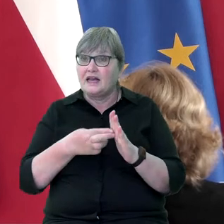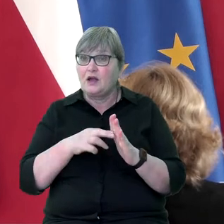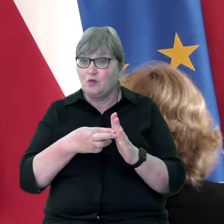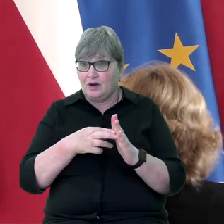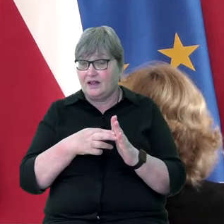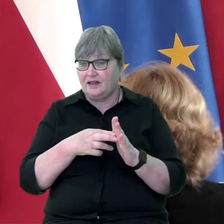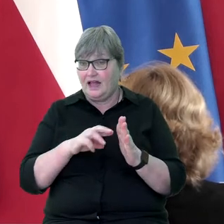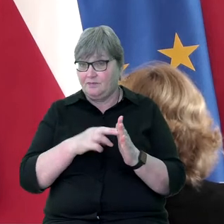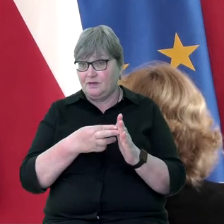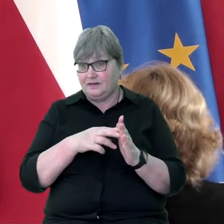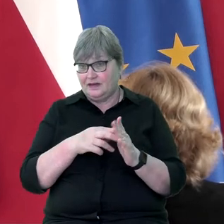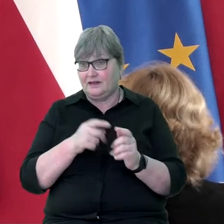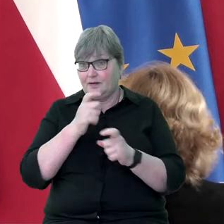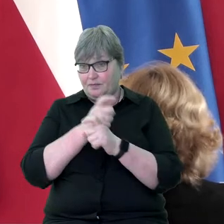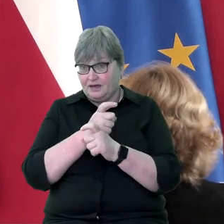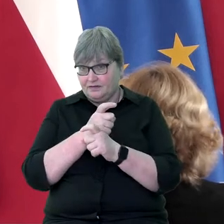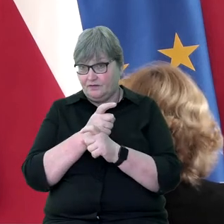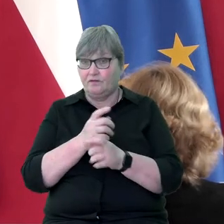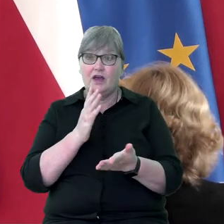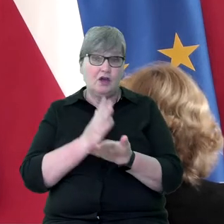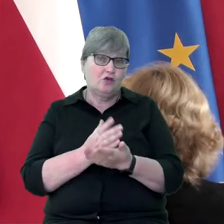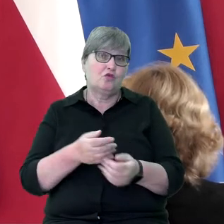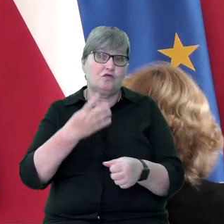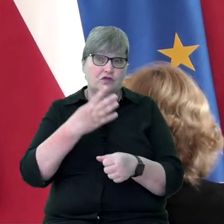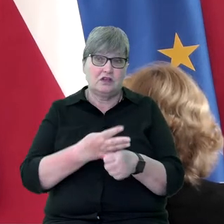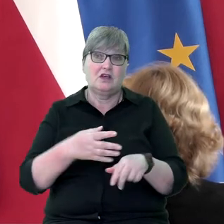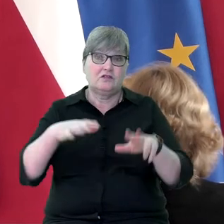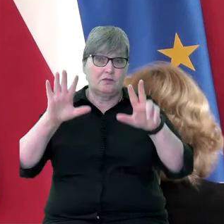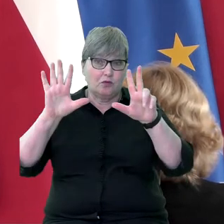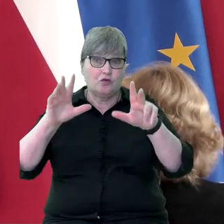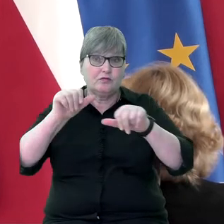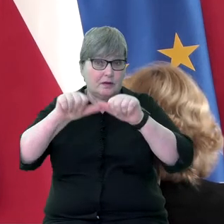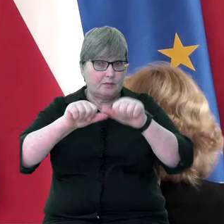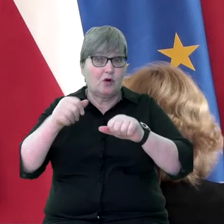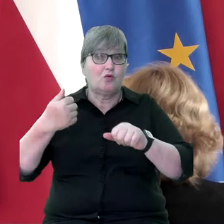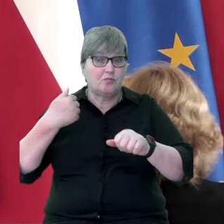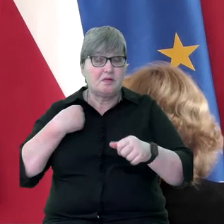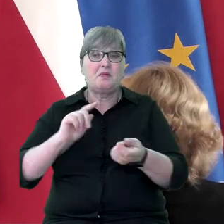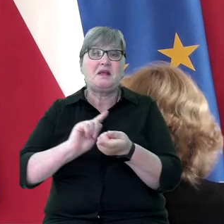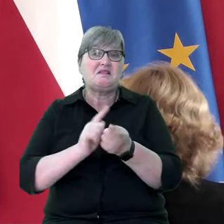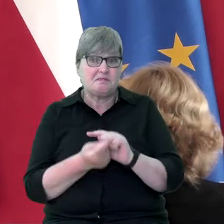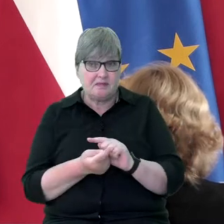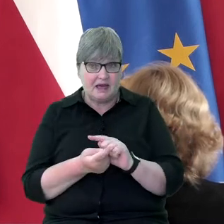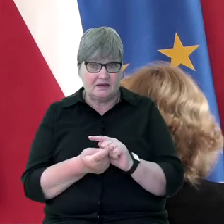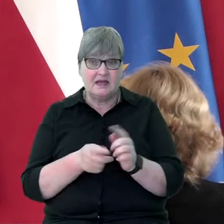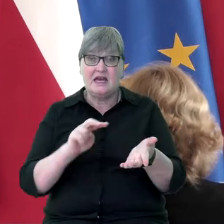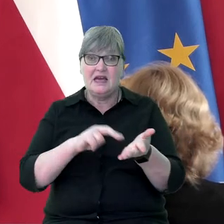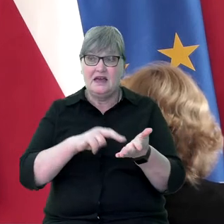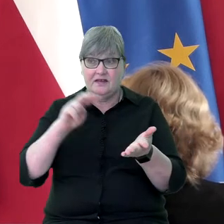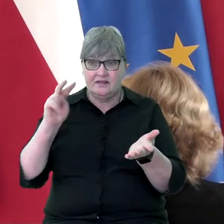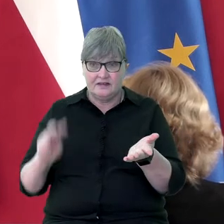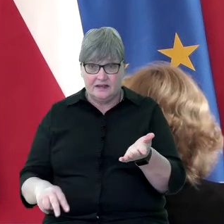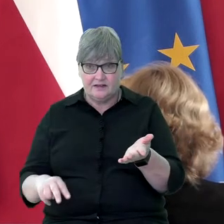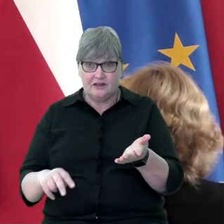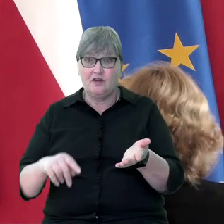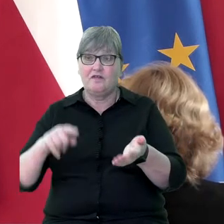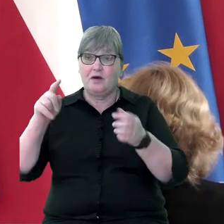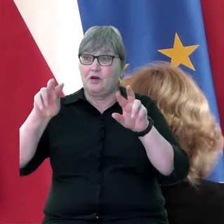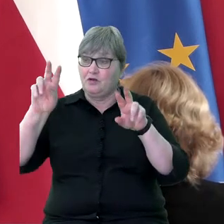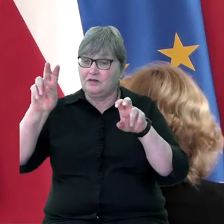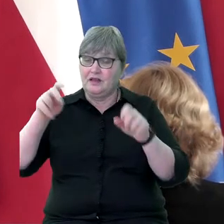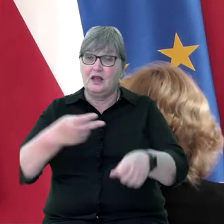już w 1948 roku nastąpiły znamienne zmiany. Zrezygnowano z terminu urzędnik,